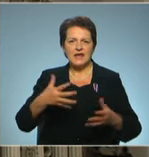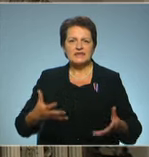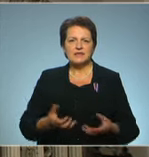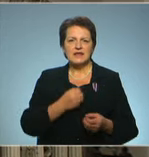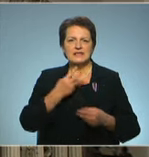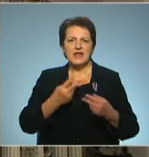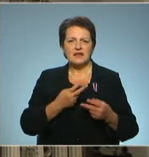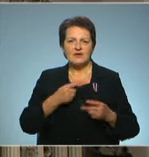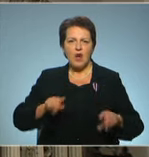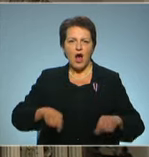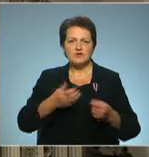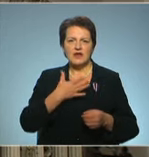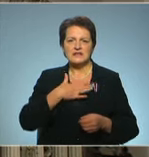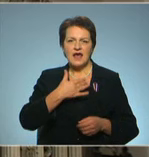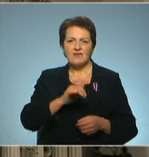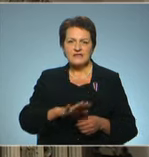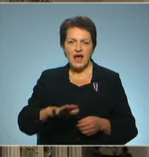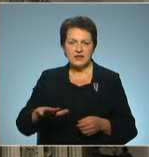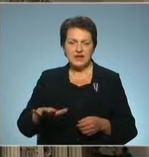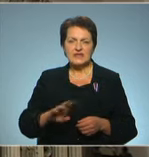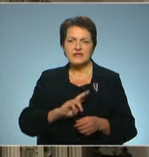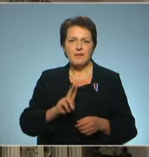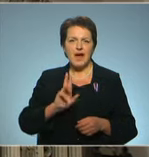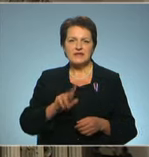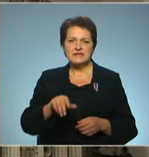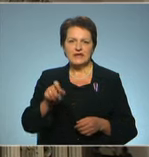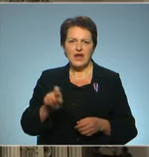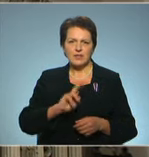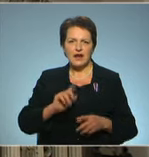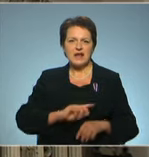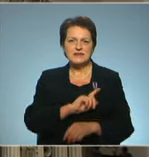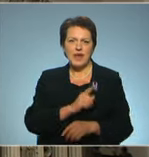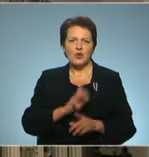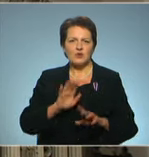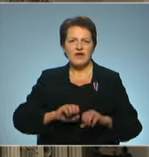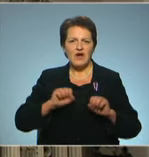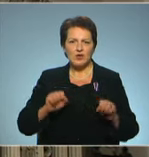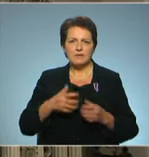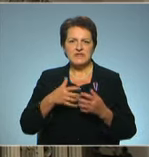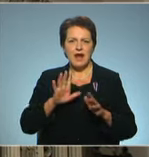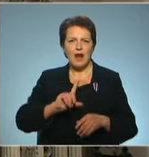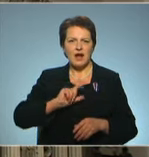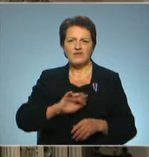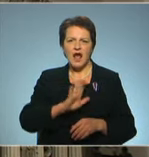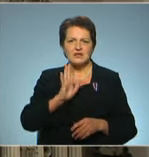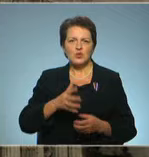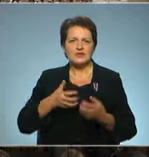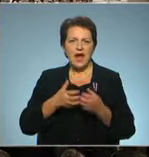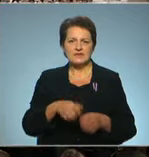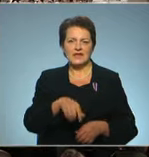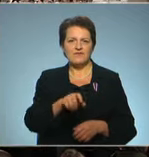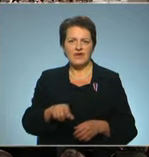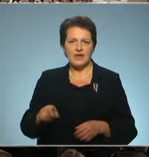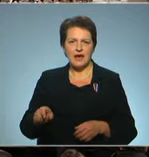savus atveses par cilvēkiem, kas ir spējīgi uz varonību cīņā par Latviju, kas būs jāizcīna viņiem.